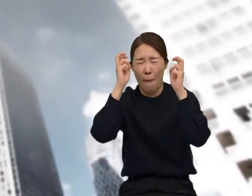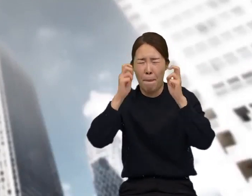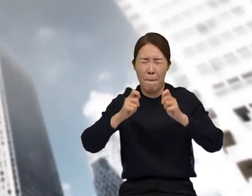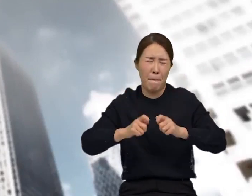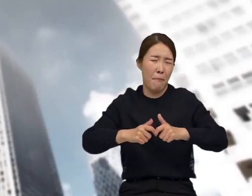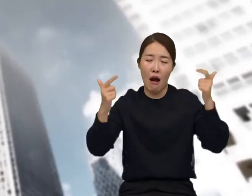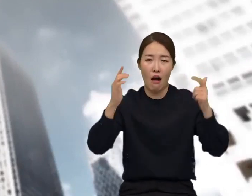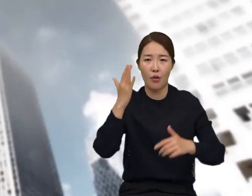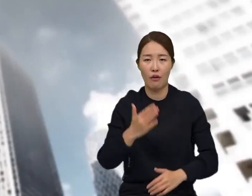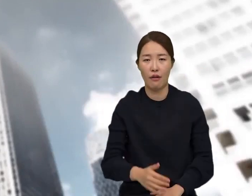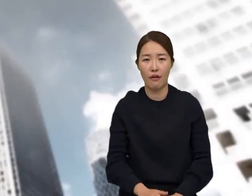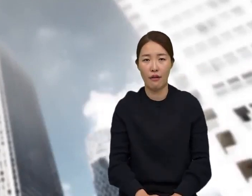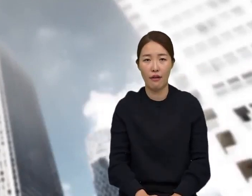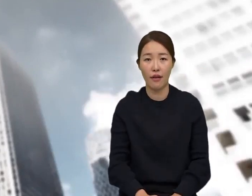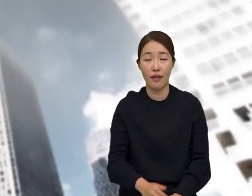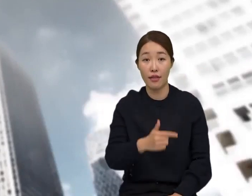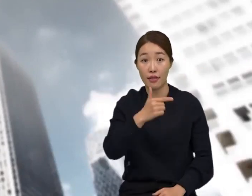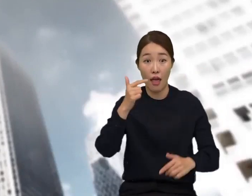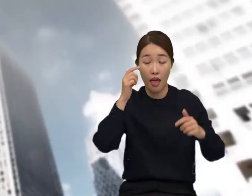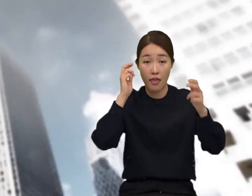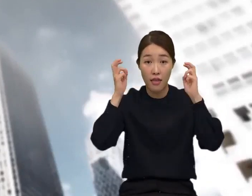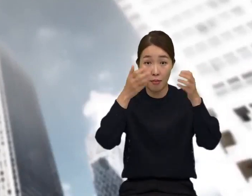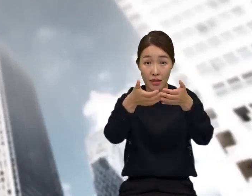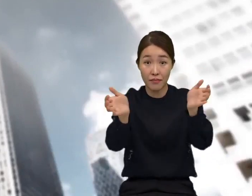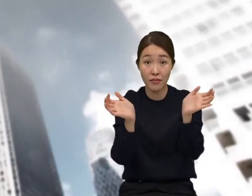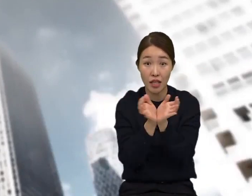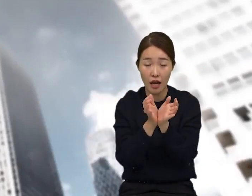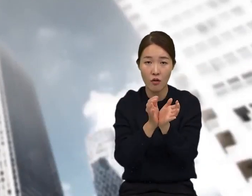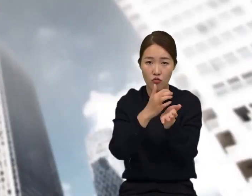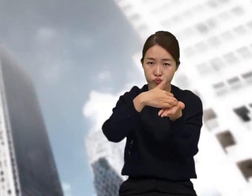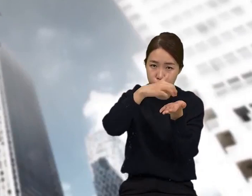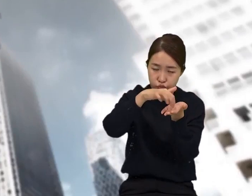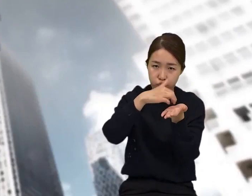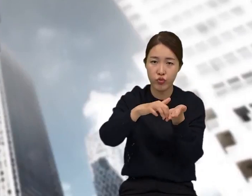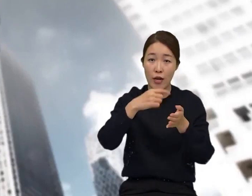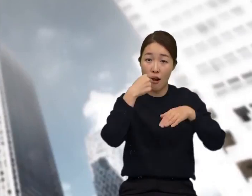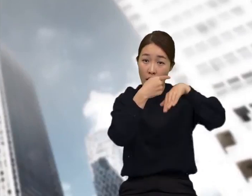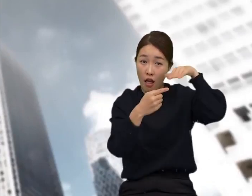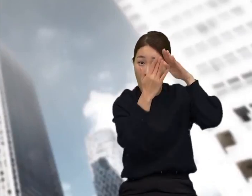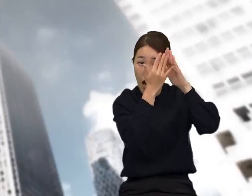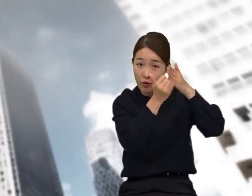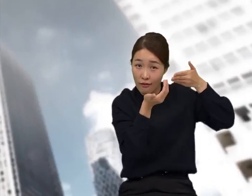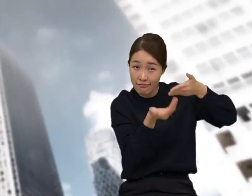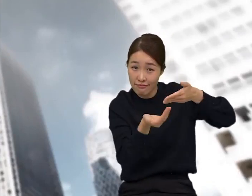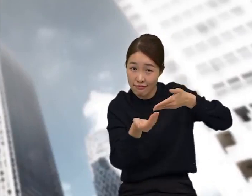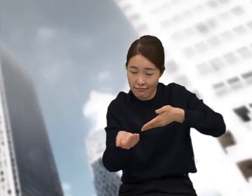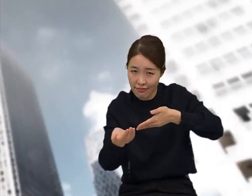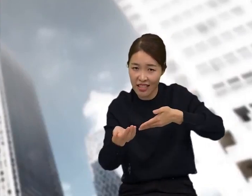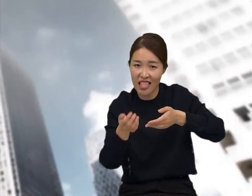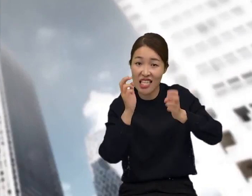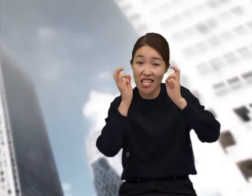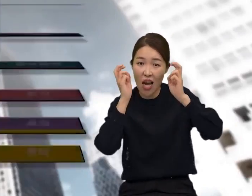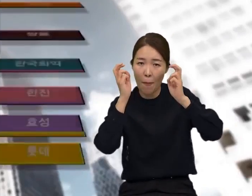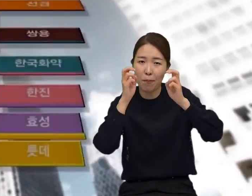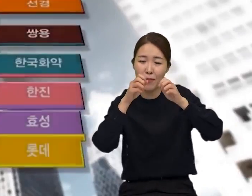부쩍 성장했다. 대기업 집단은 총수와 혈연 가족이 지배하는 기업 조직을